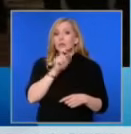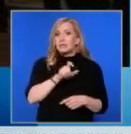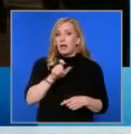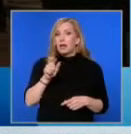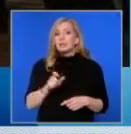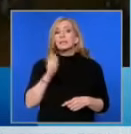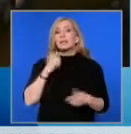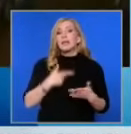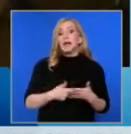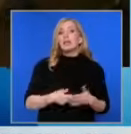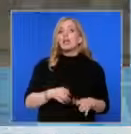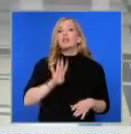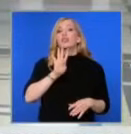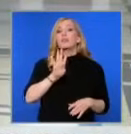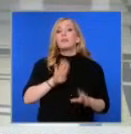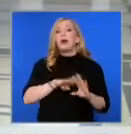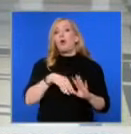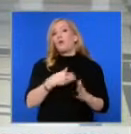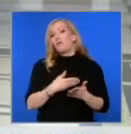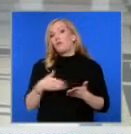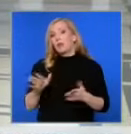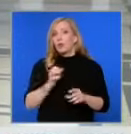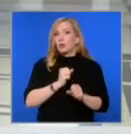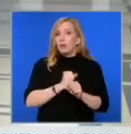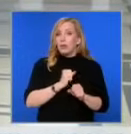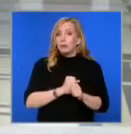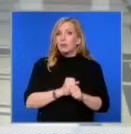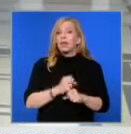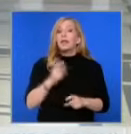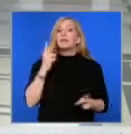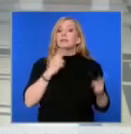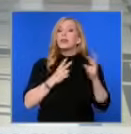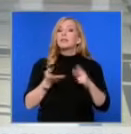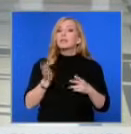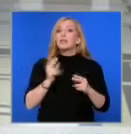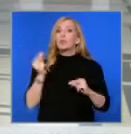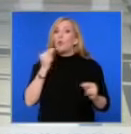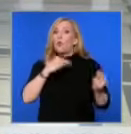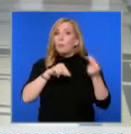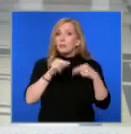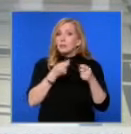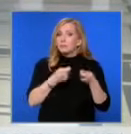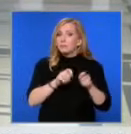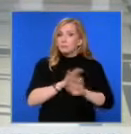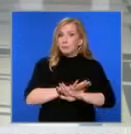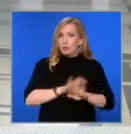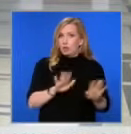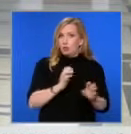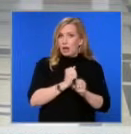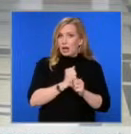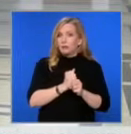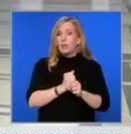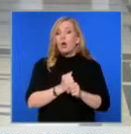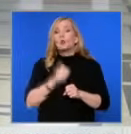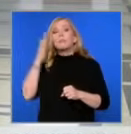порицание, 4 са уволнени. Стана ясно още, че след като комисията приключи работа, ще бъде изготвен